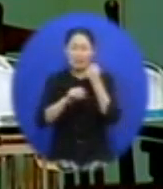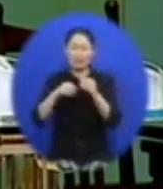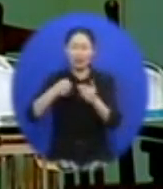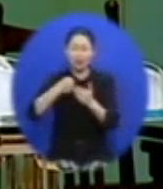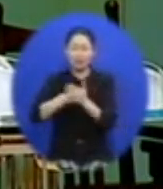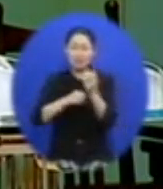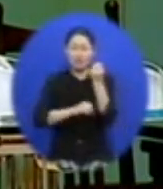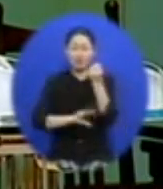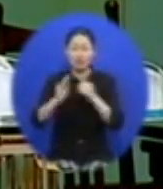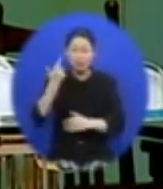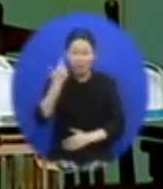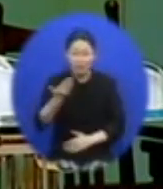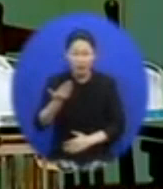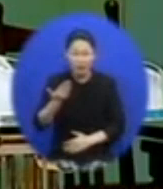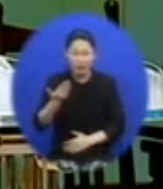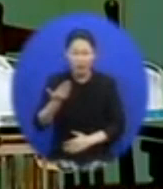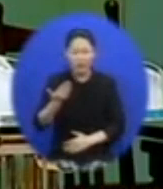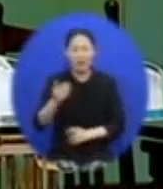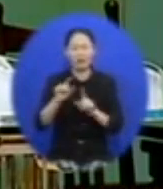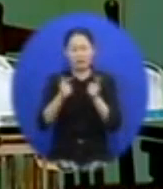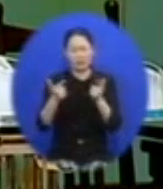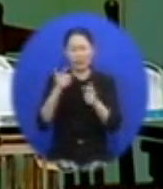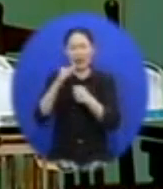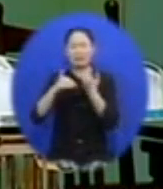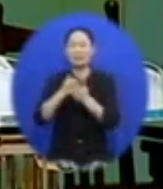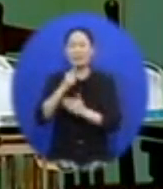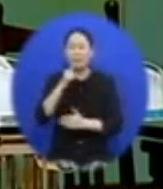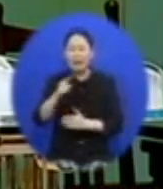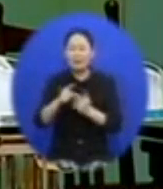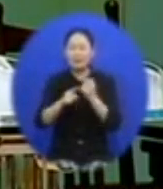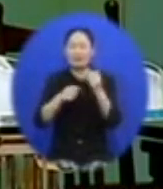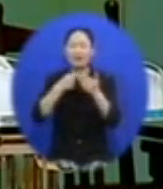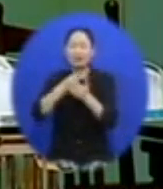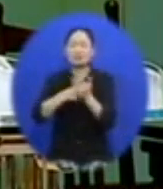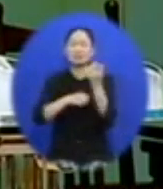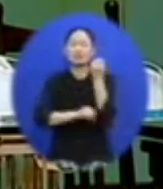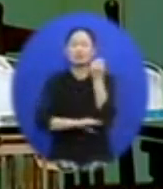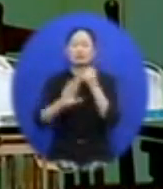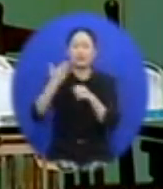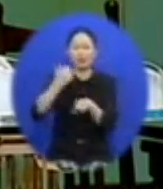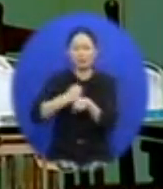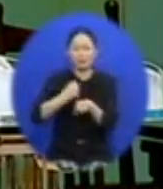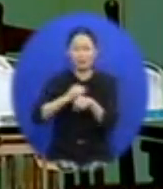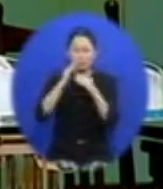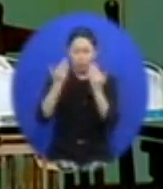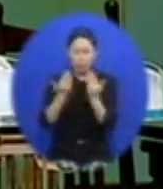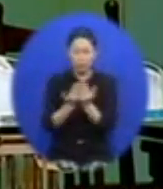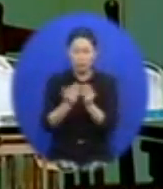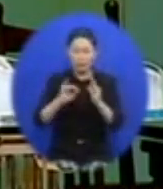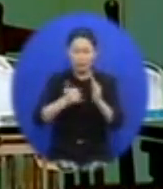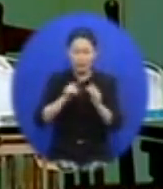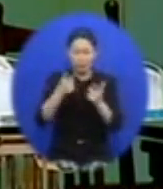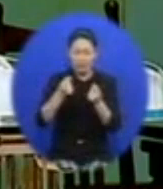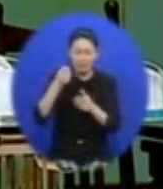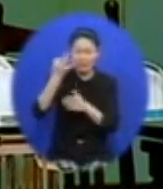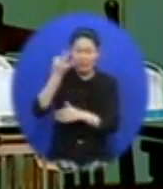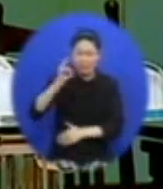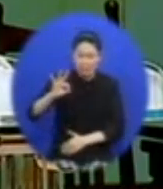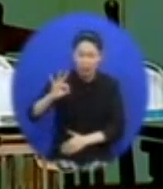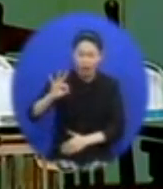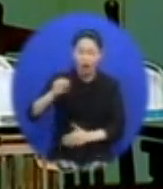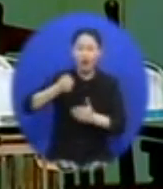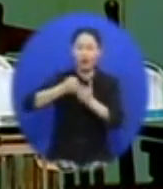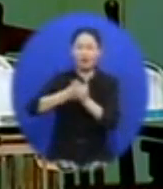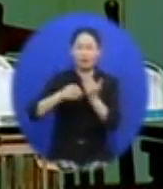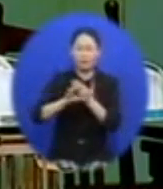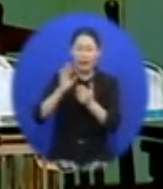하나님의 말이 통해야 하는 거죠 모든 가족들이 정말 그렇게 인정하고 그렇게 결 편하면 하나님이